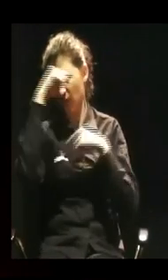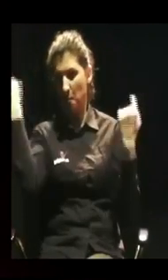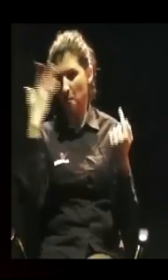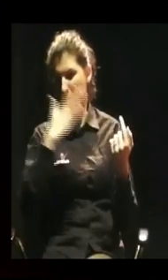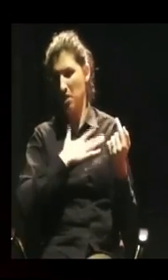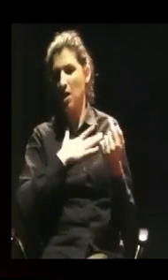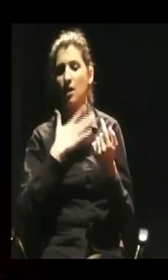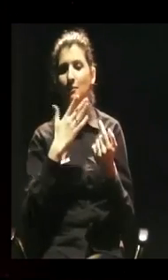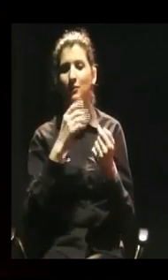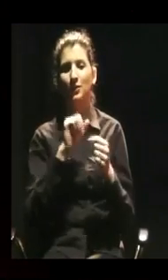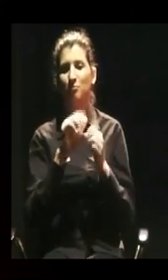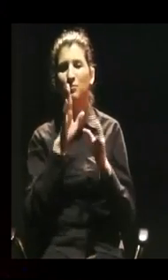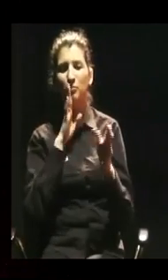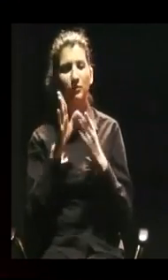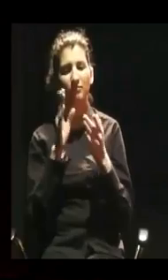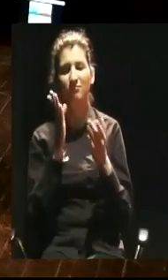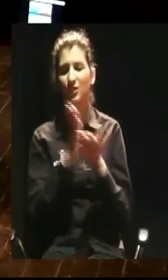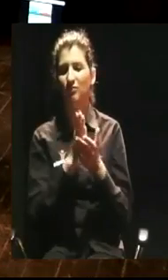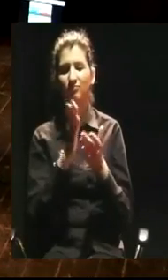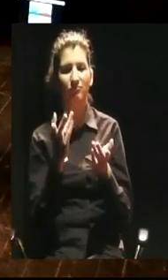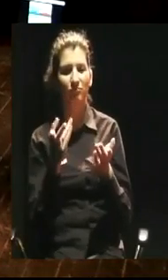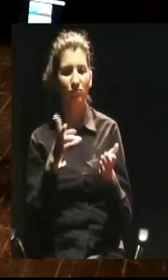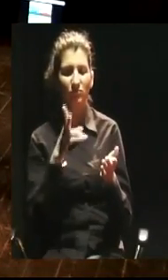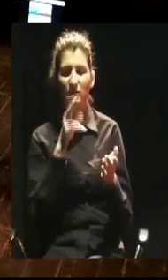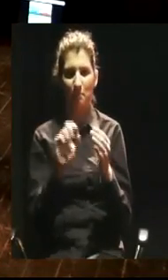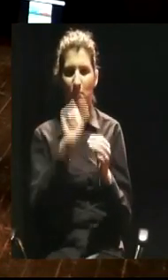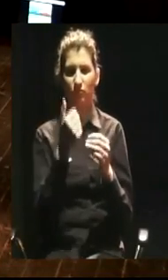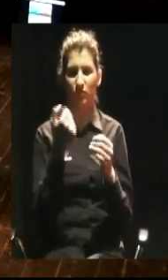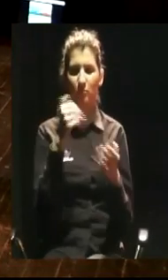tak naprawdę. Jest wtórne wobec